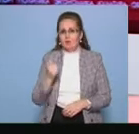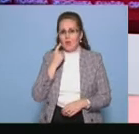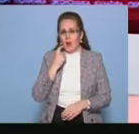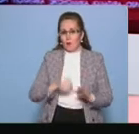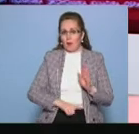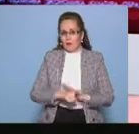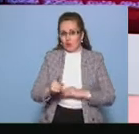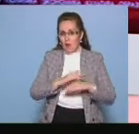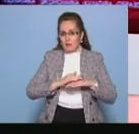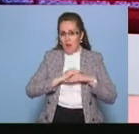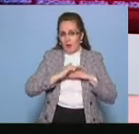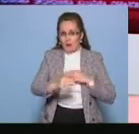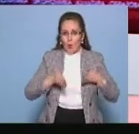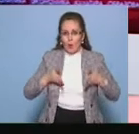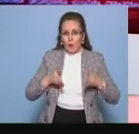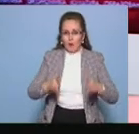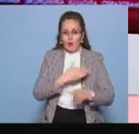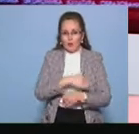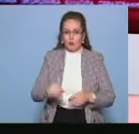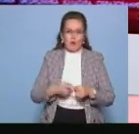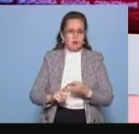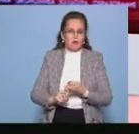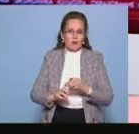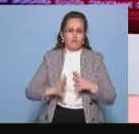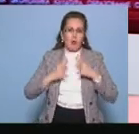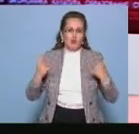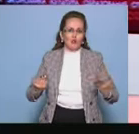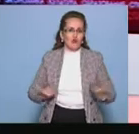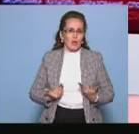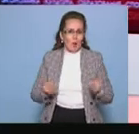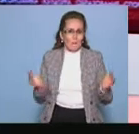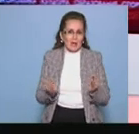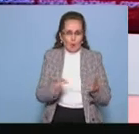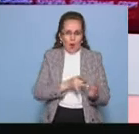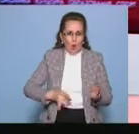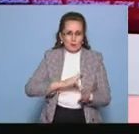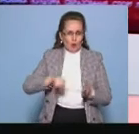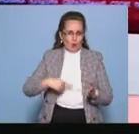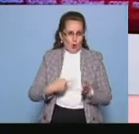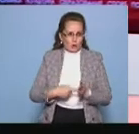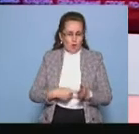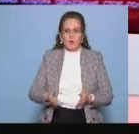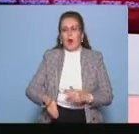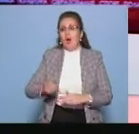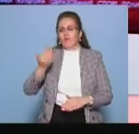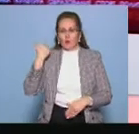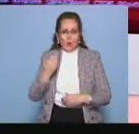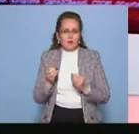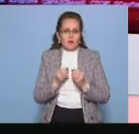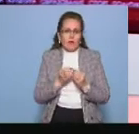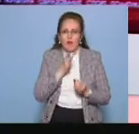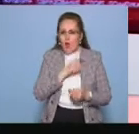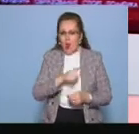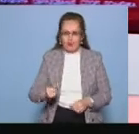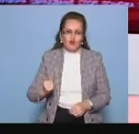порядок улицу, которая связывала большой жилой микрорайон с городом. Дорожников местные жители здесь ждали десятки лет. Из